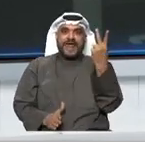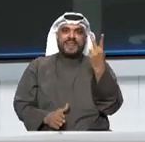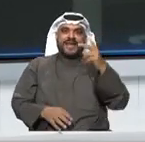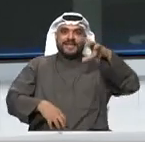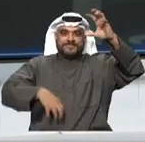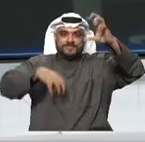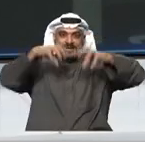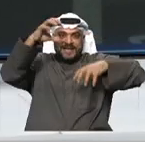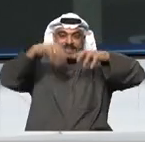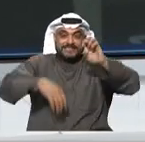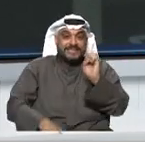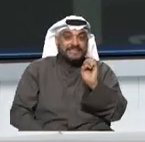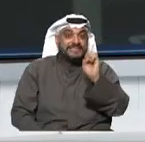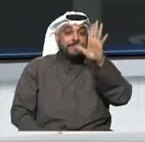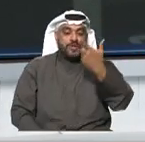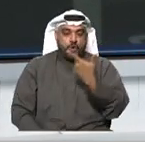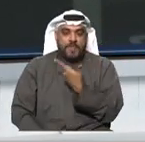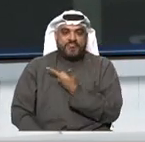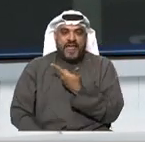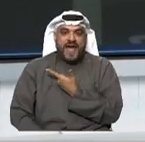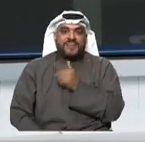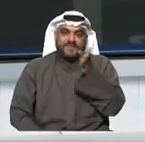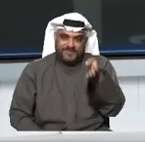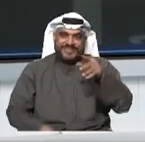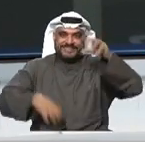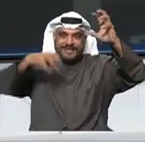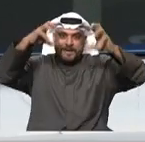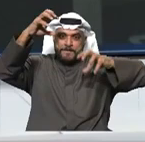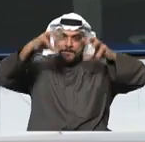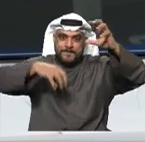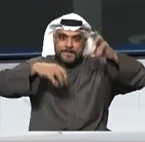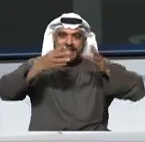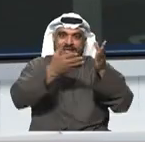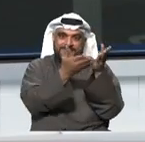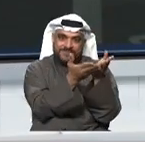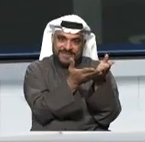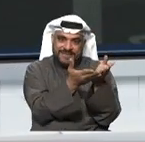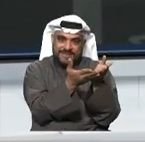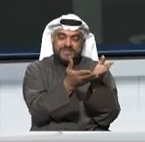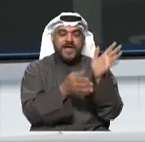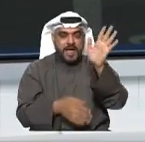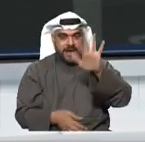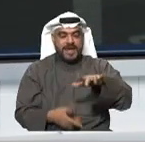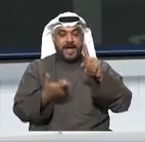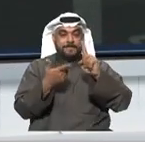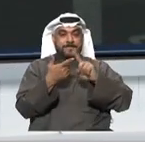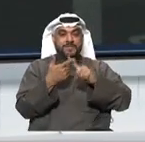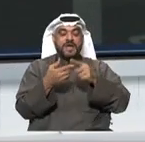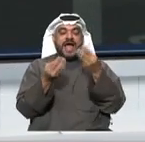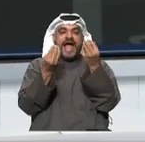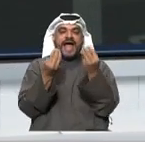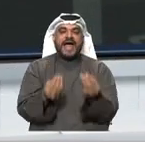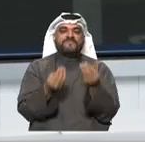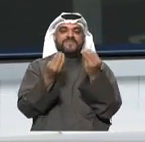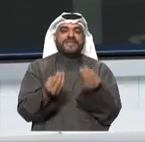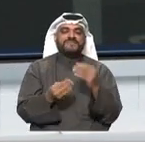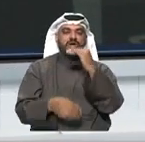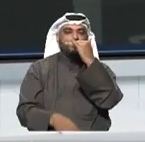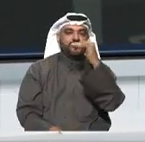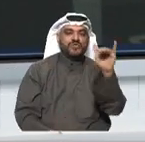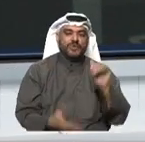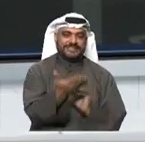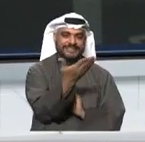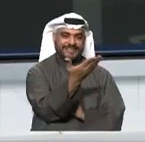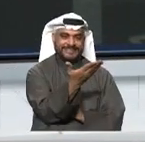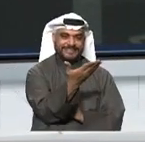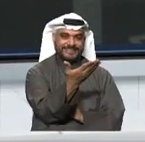من صباح يوم الثلاثاء وتستمر حتى المساء، قد تغطي وقد تؤثر على معظم مناطق البلاد خفيفة إلى متوسطة في معظم